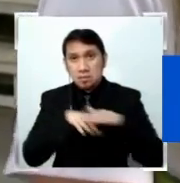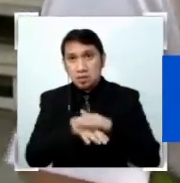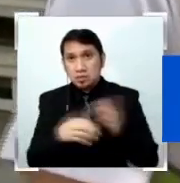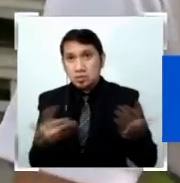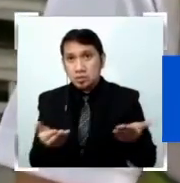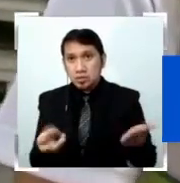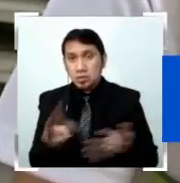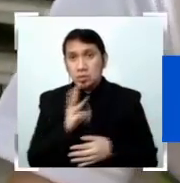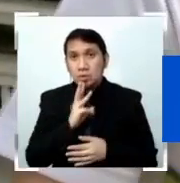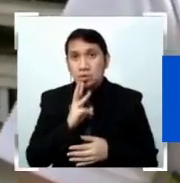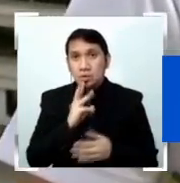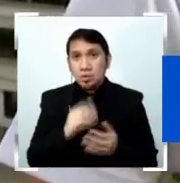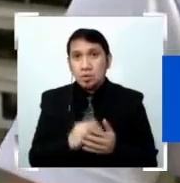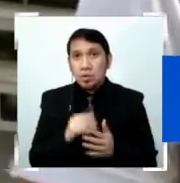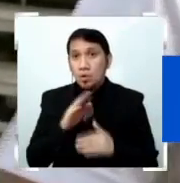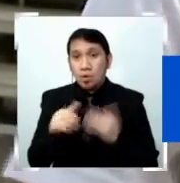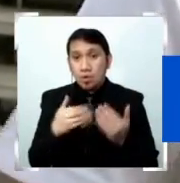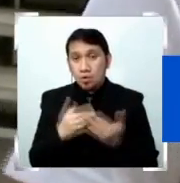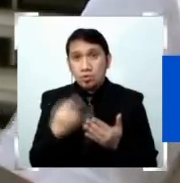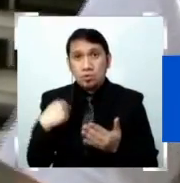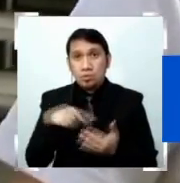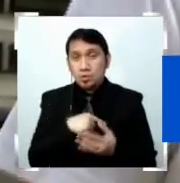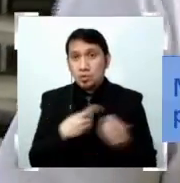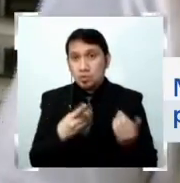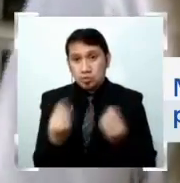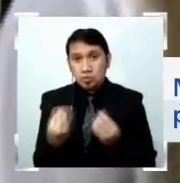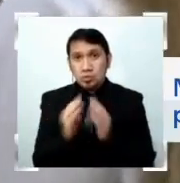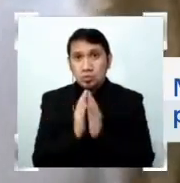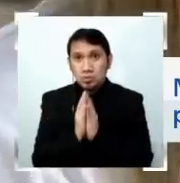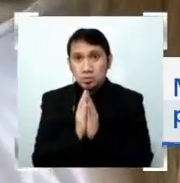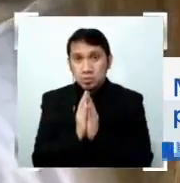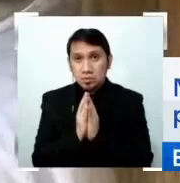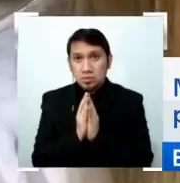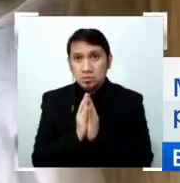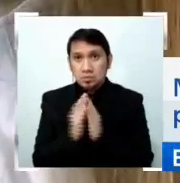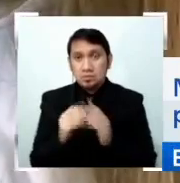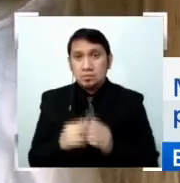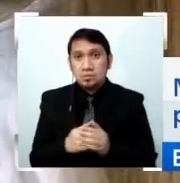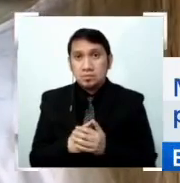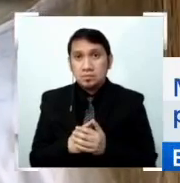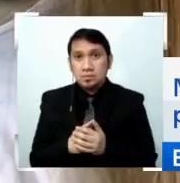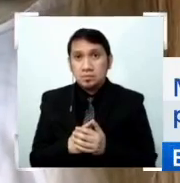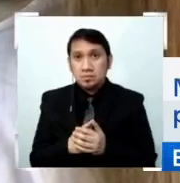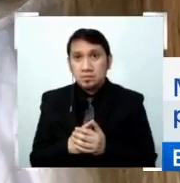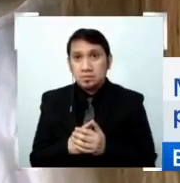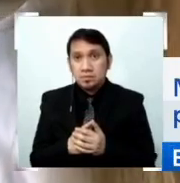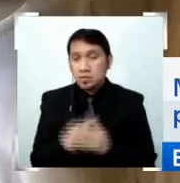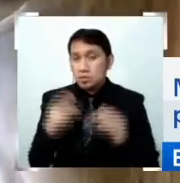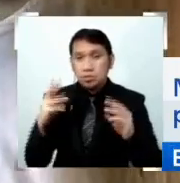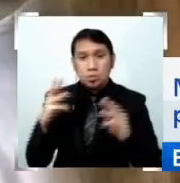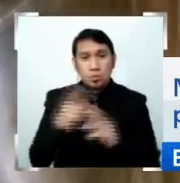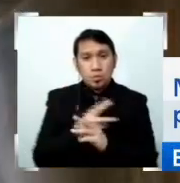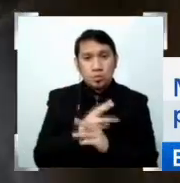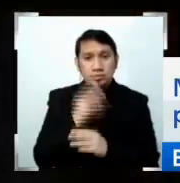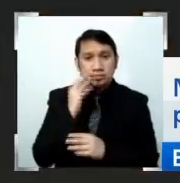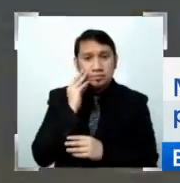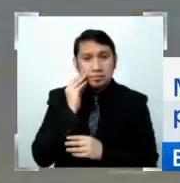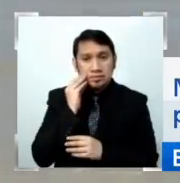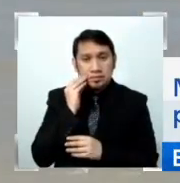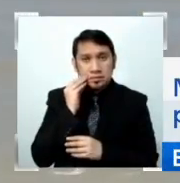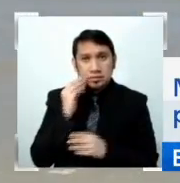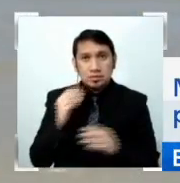So all we had to do was pray. Yun lang yung kailangan gawin that time. It was the worst. It's the worst in